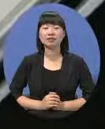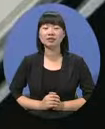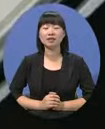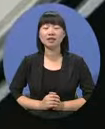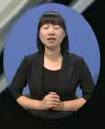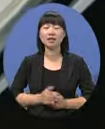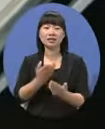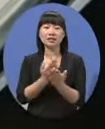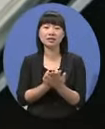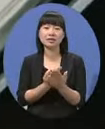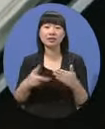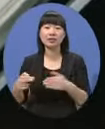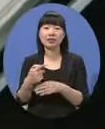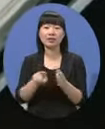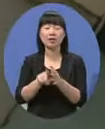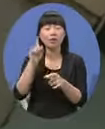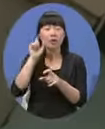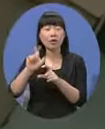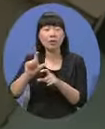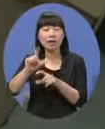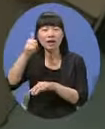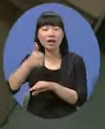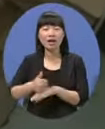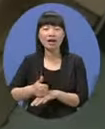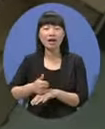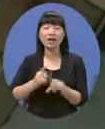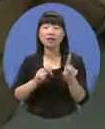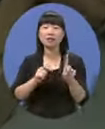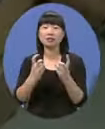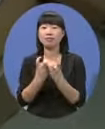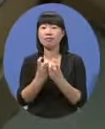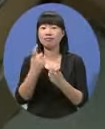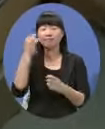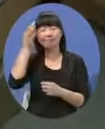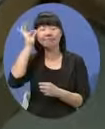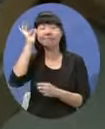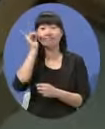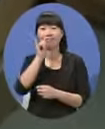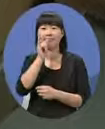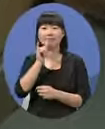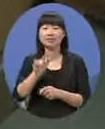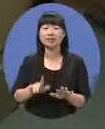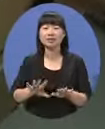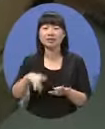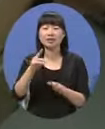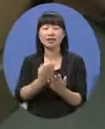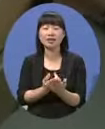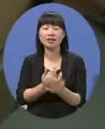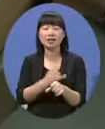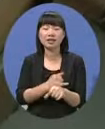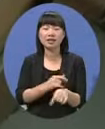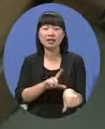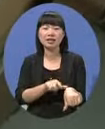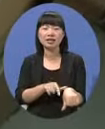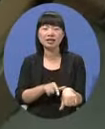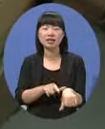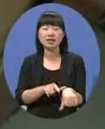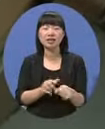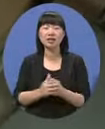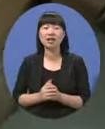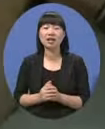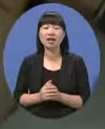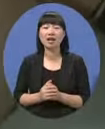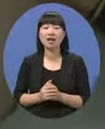대호군은 침대에서 벗어나기 위한 고민 끝에 한 가지 방법을 생각했다. 먼저 침대 위에 있던 알람 시계를 책상